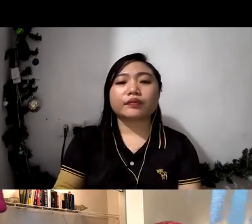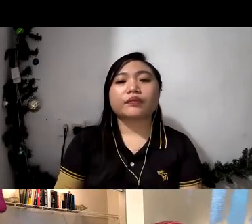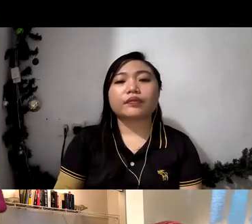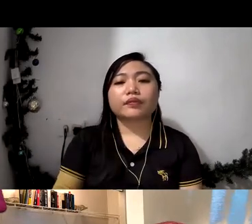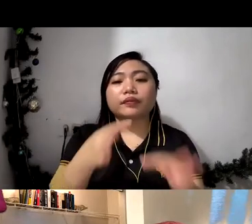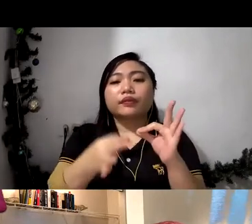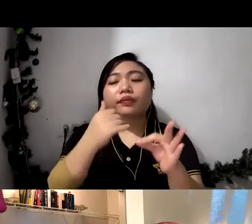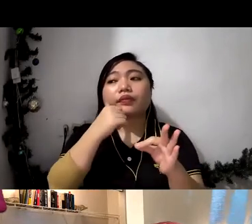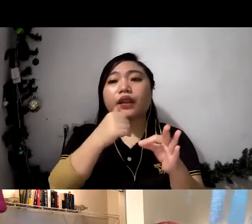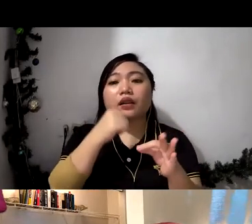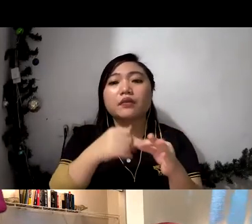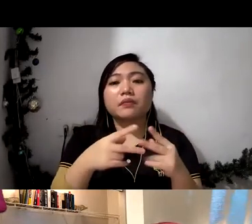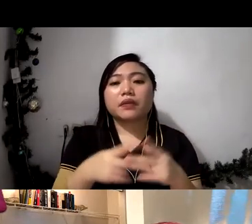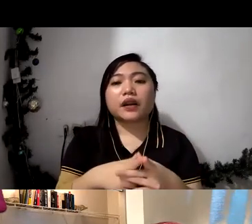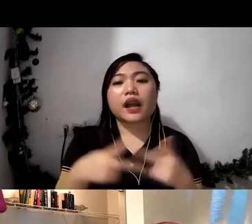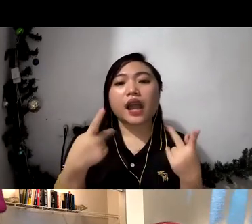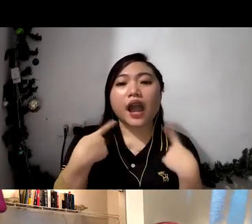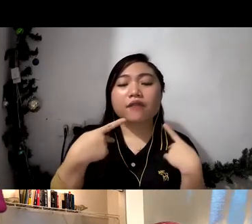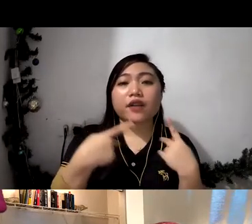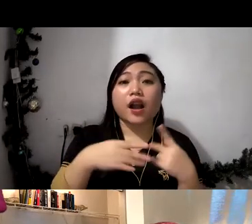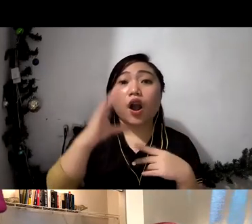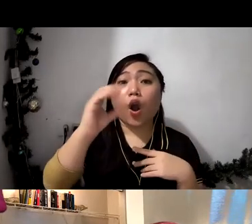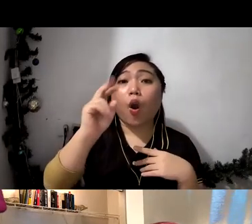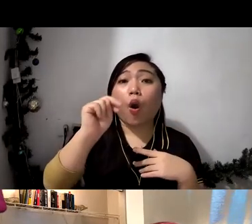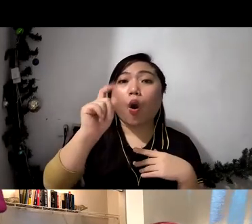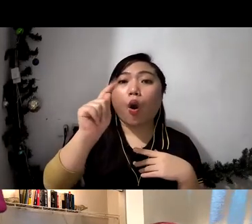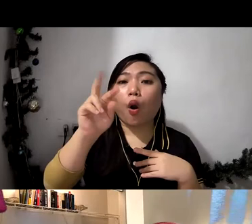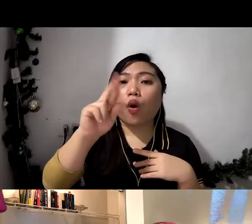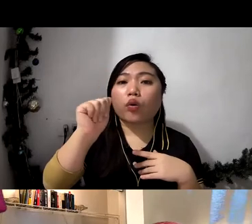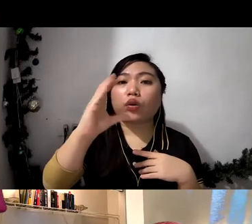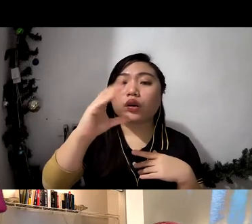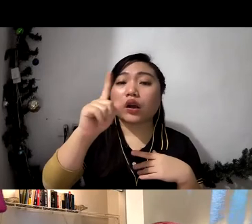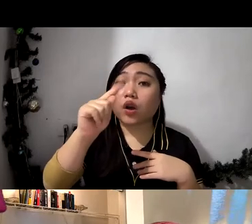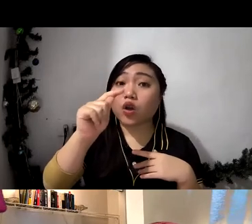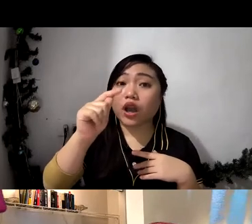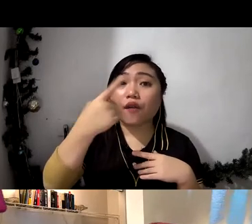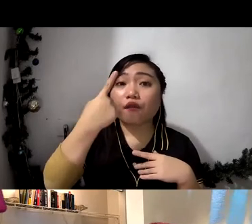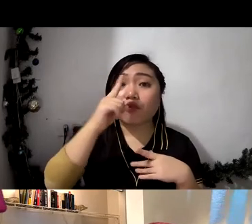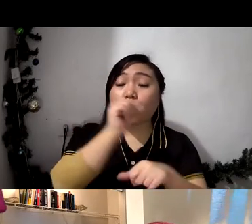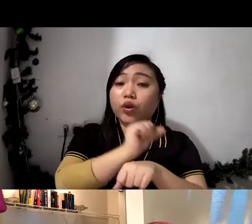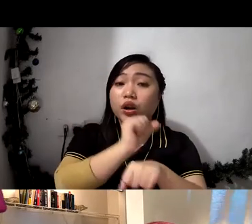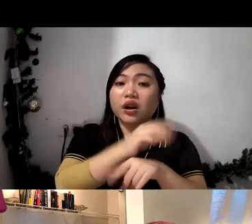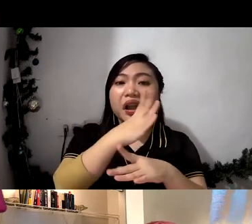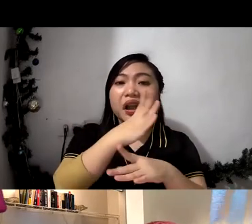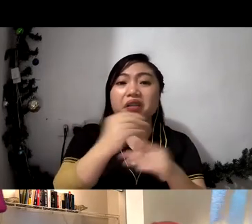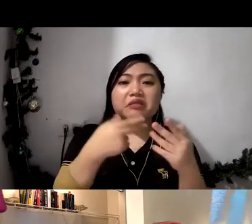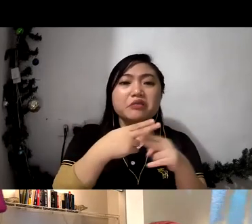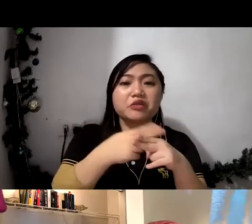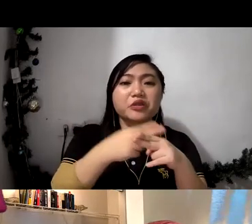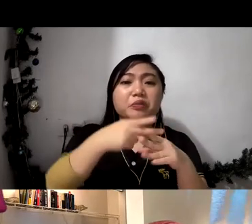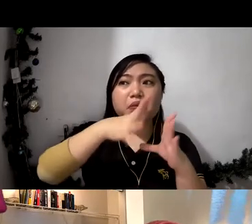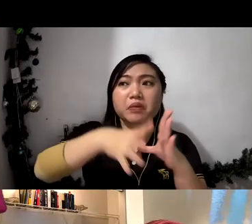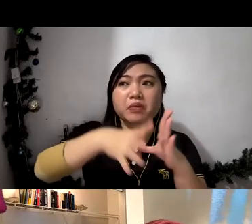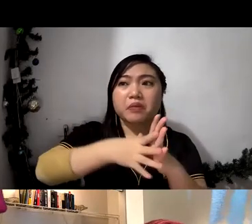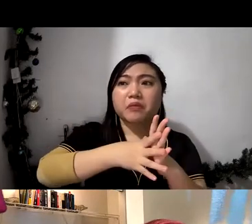babae ay contractual, for example, sa panahon ng kanyang pagbubuntis, mawawalan siya ng trabaho at hindi yan guarantee